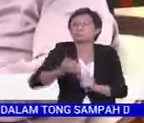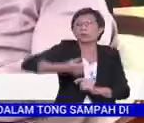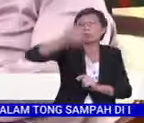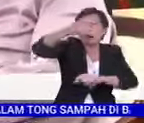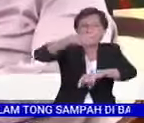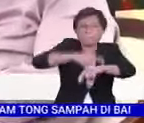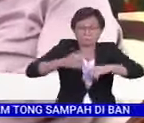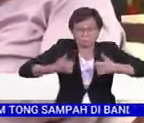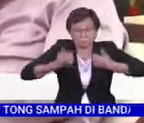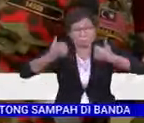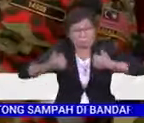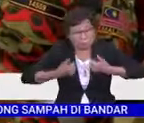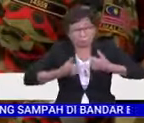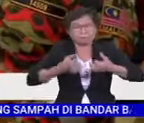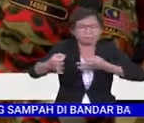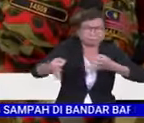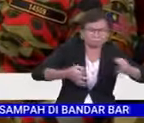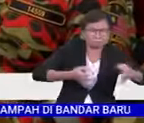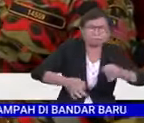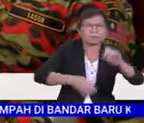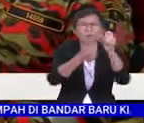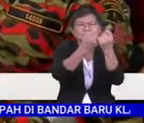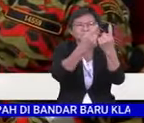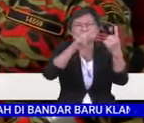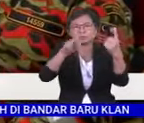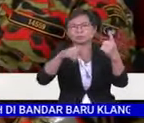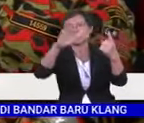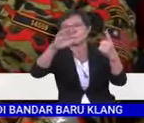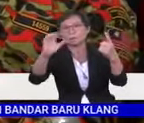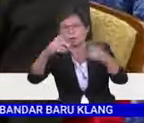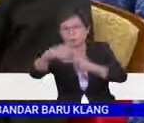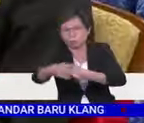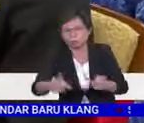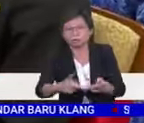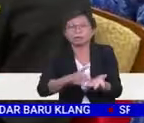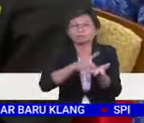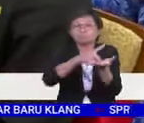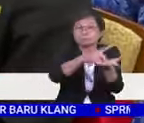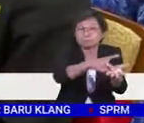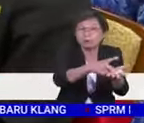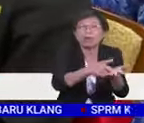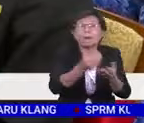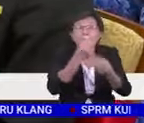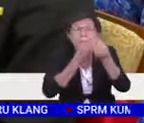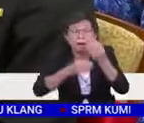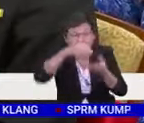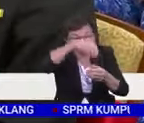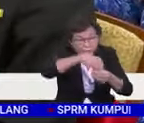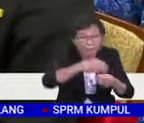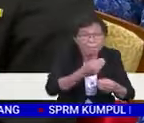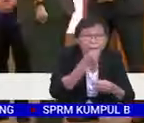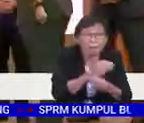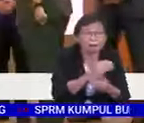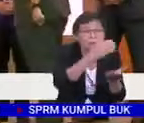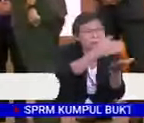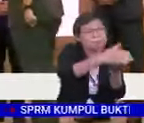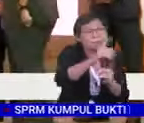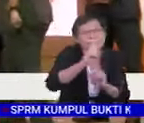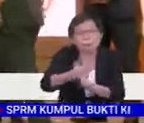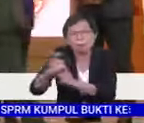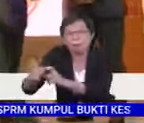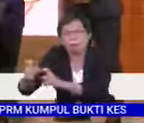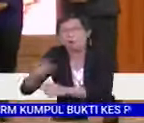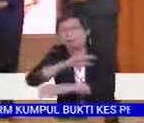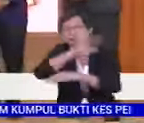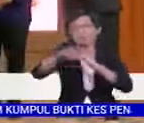pada musim perayaan jelasnya sebanyak 11.500 kotak sumbangsih berisi makanan akan dialihkan kepada